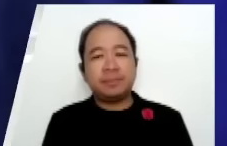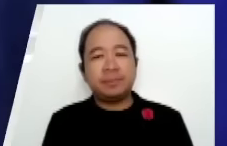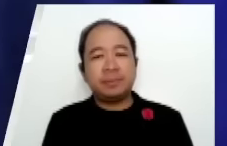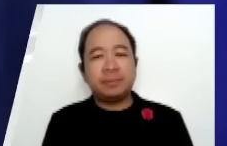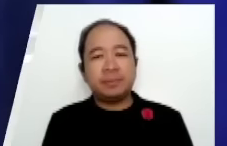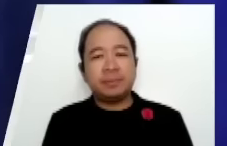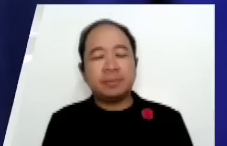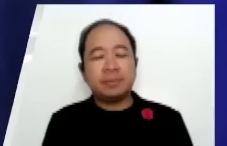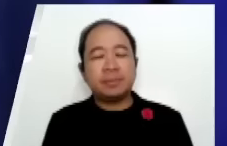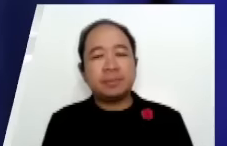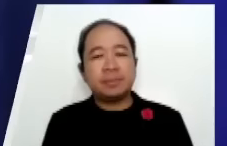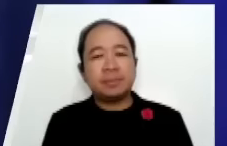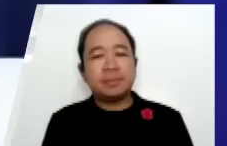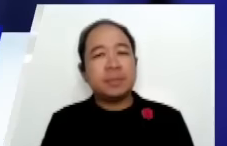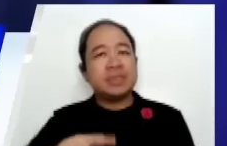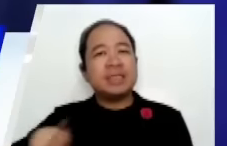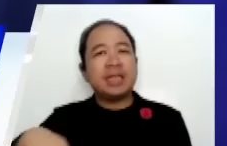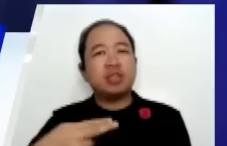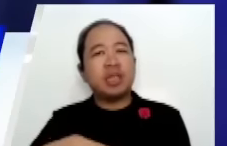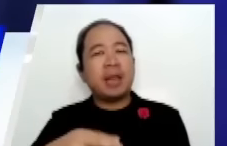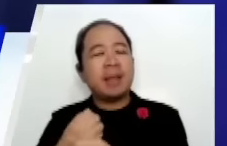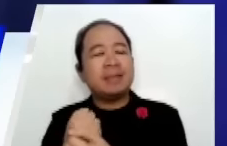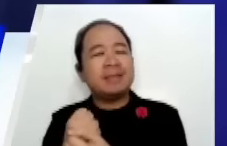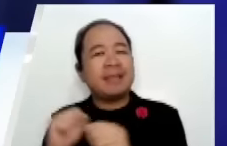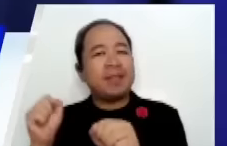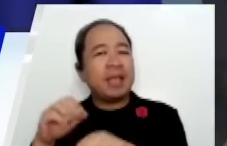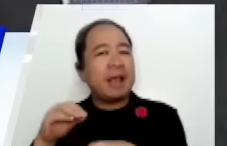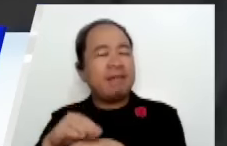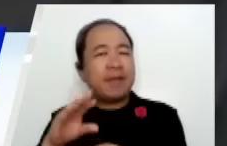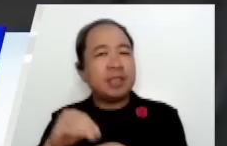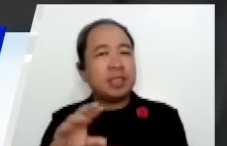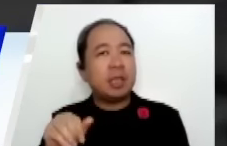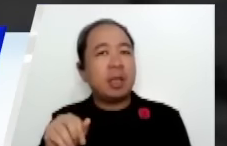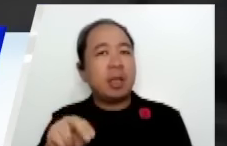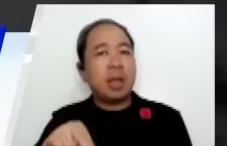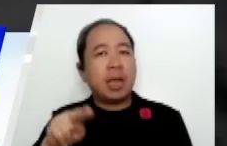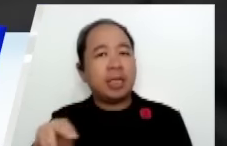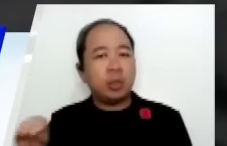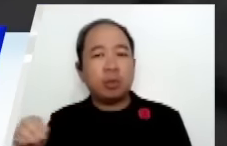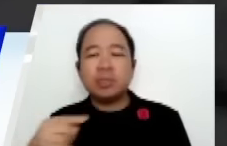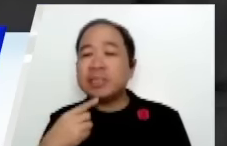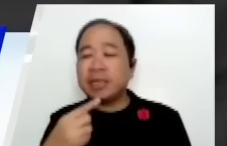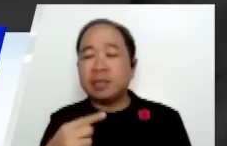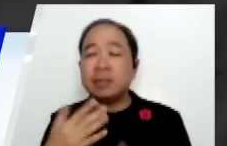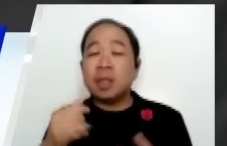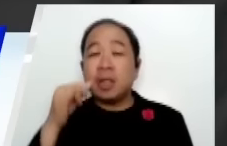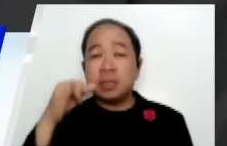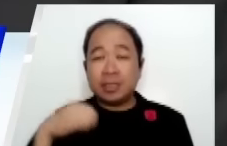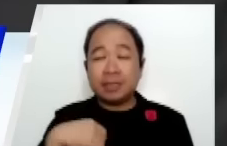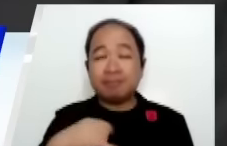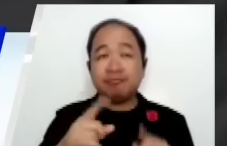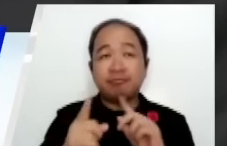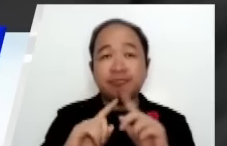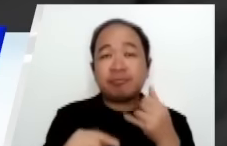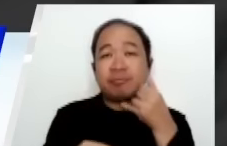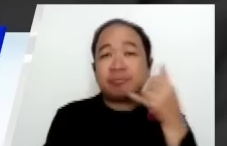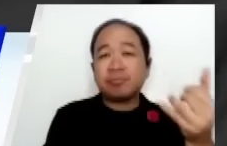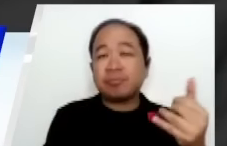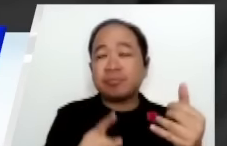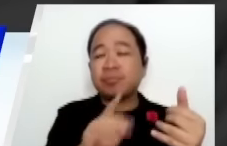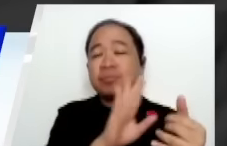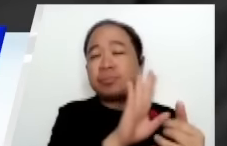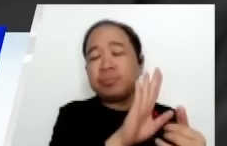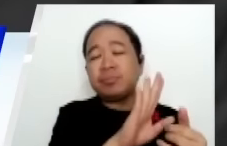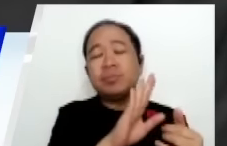Si National Security Adviser Eduardo Anyo ang nagsabi. Kausap niya raw kahapon ang kanyang counterpart sa Amerika na si